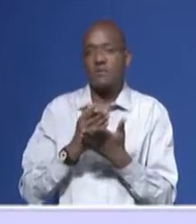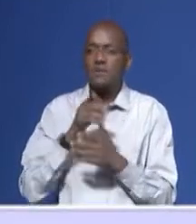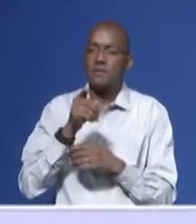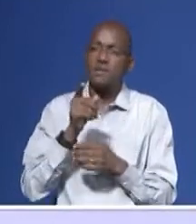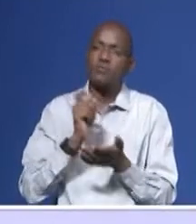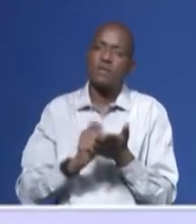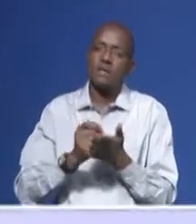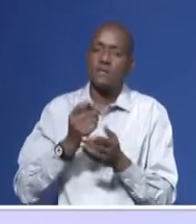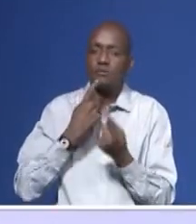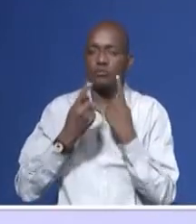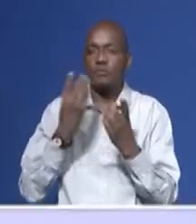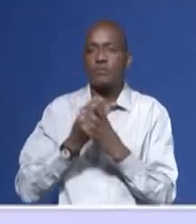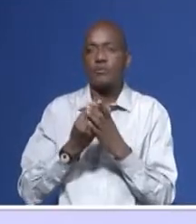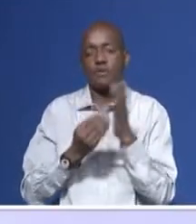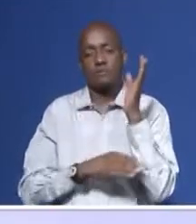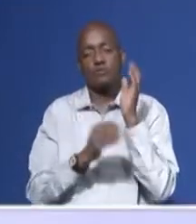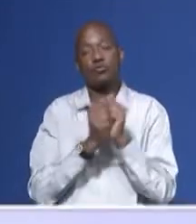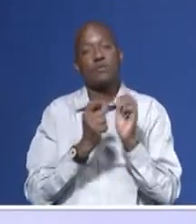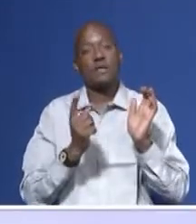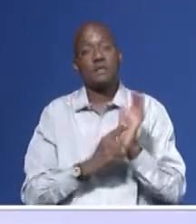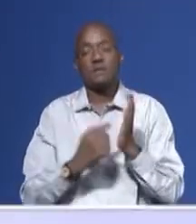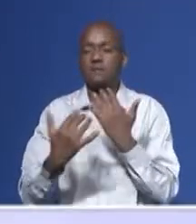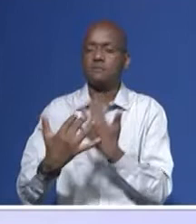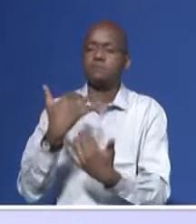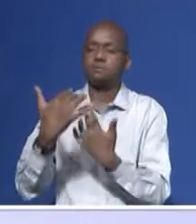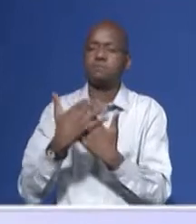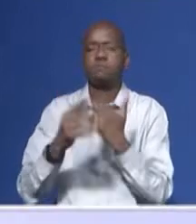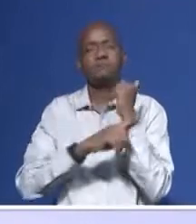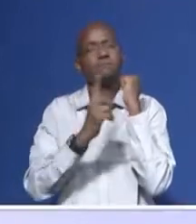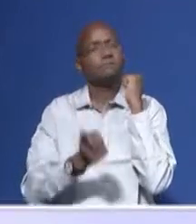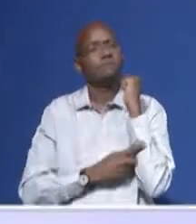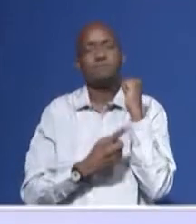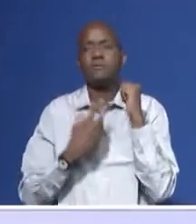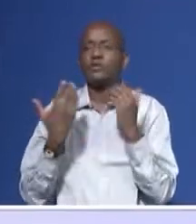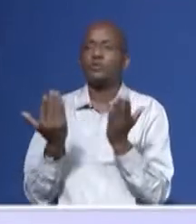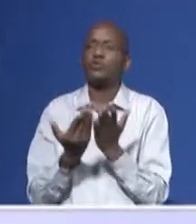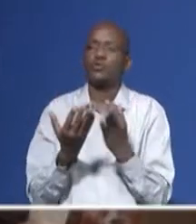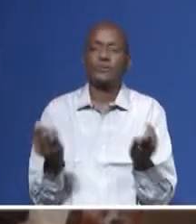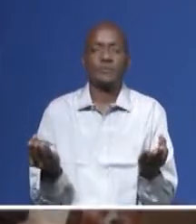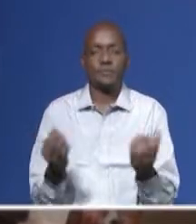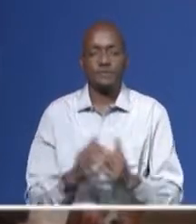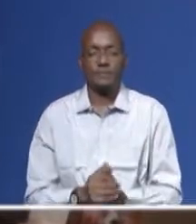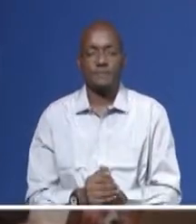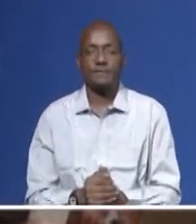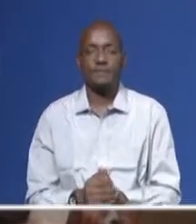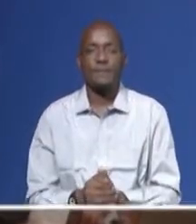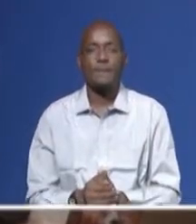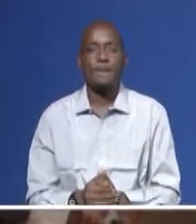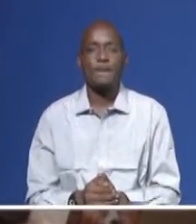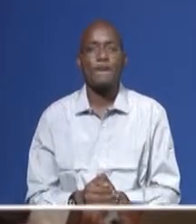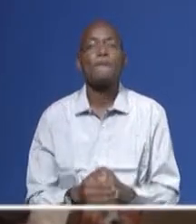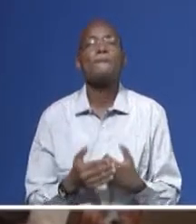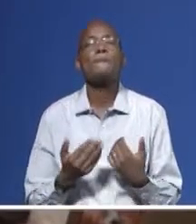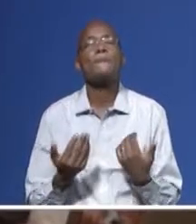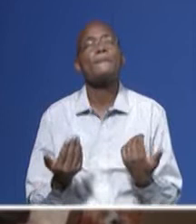umri wa miaka 16 anayeelezea kisa chake cha kupata ujauzito akiwa shule. Ilikuwa ya mwezi